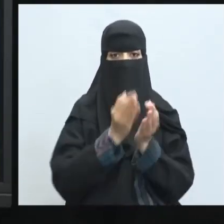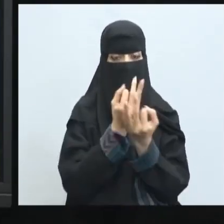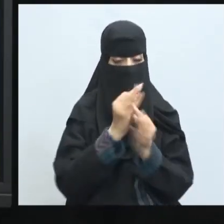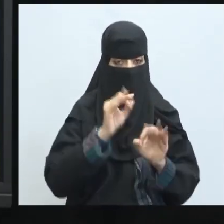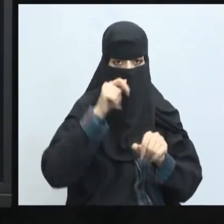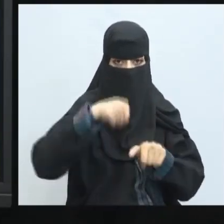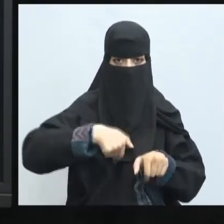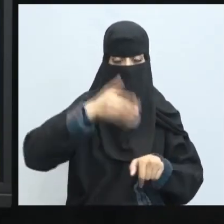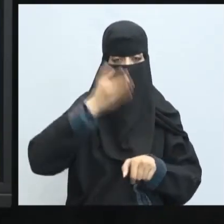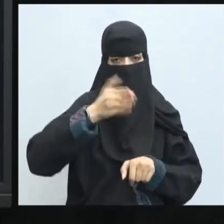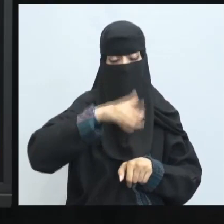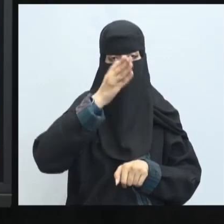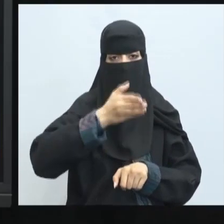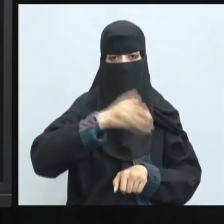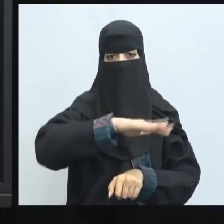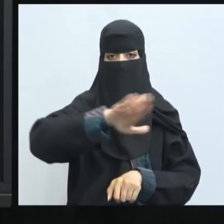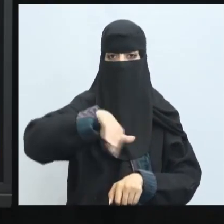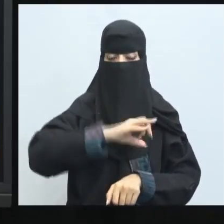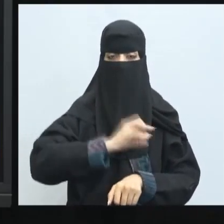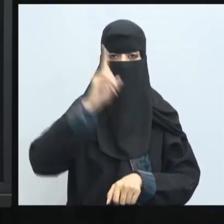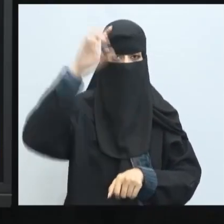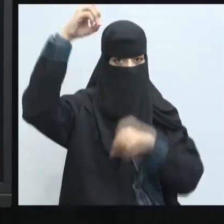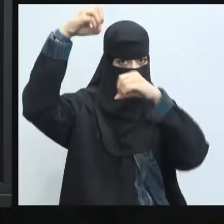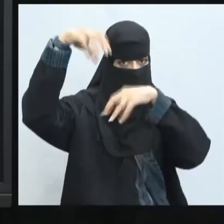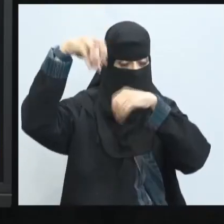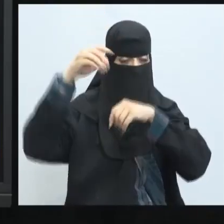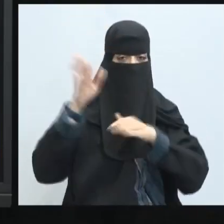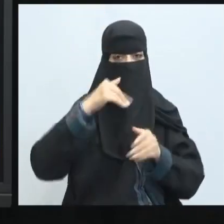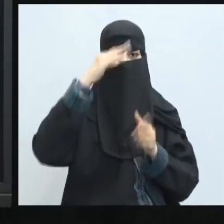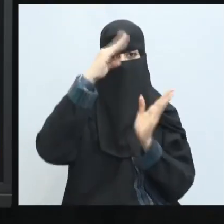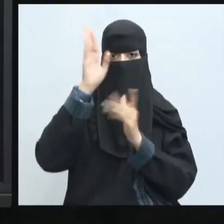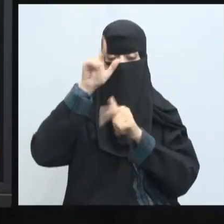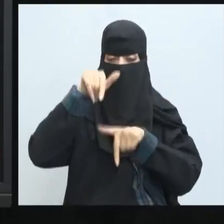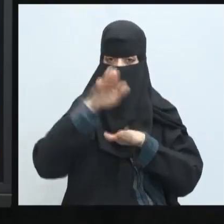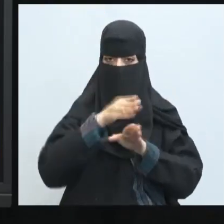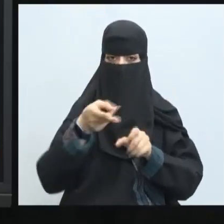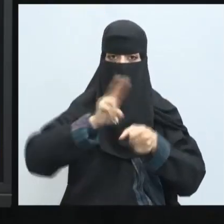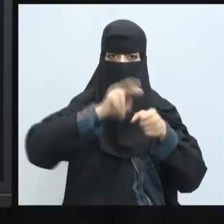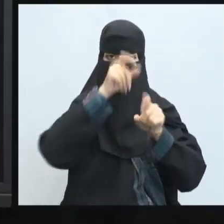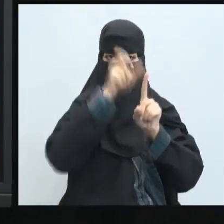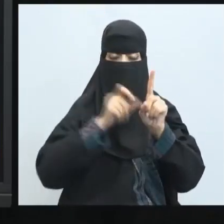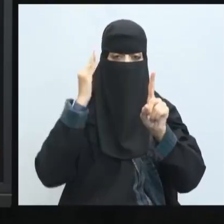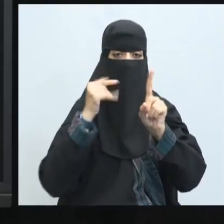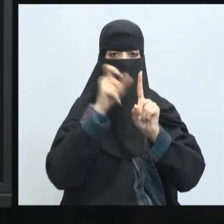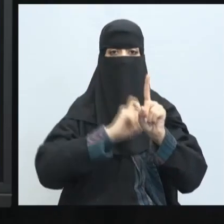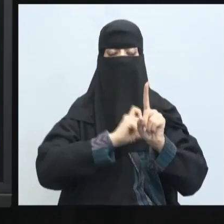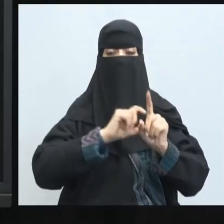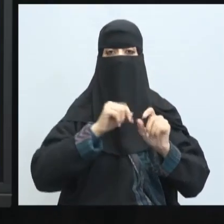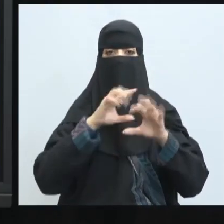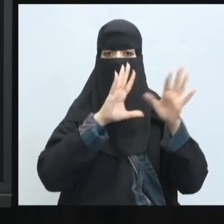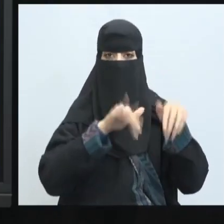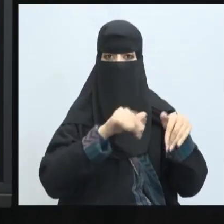وازك السلام السلام عليكم ورحمه الله وبركاته واهلا وسهلا بكم اعزائي الطلاب في سلسله